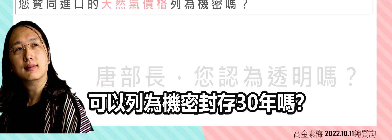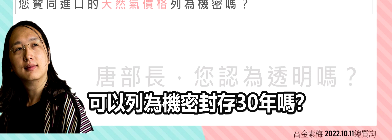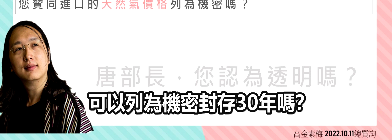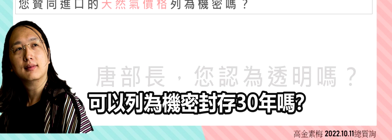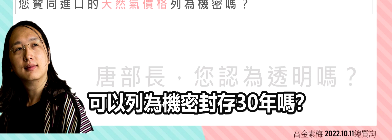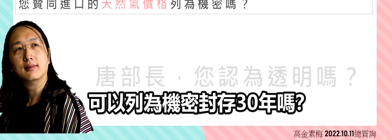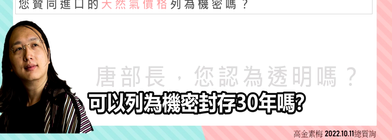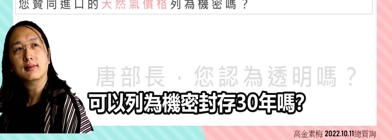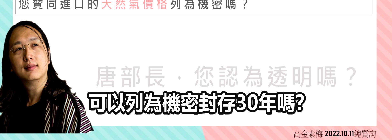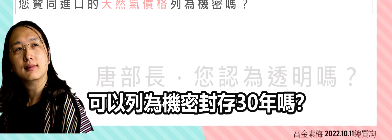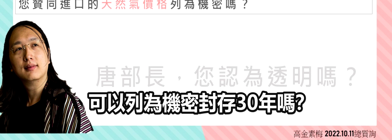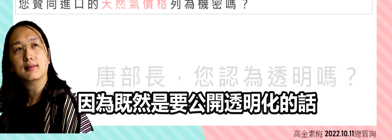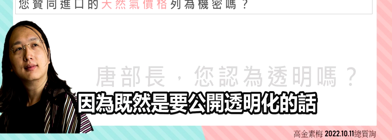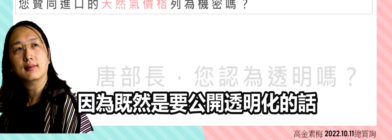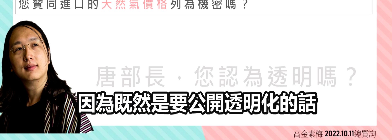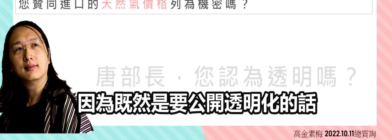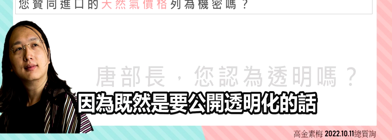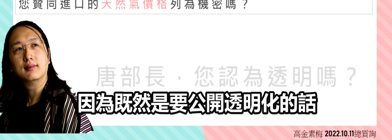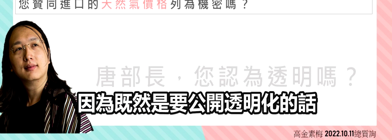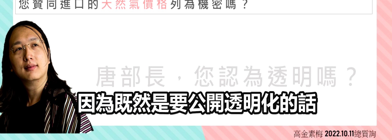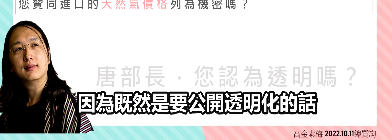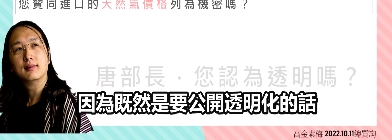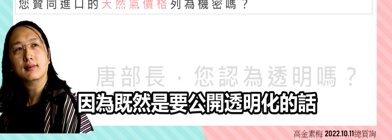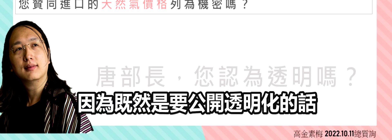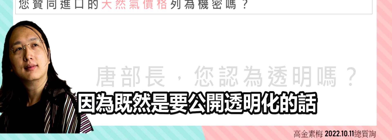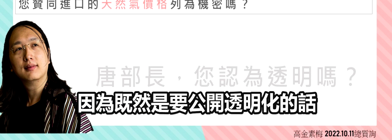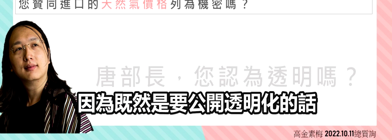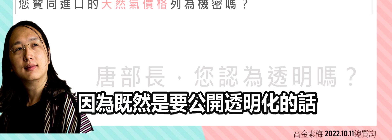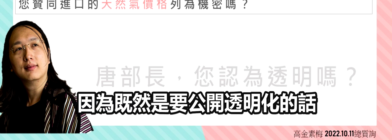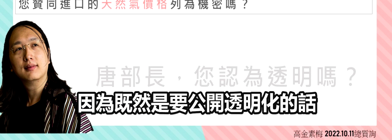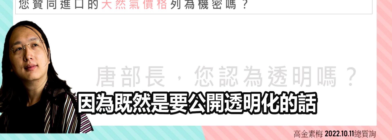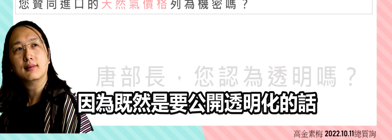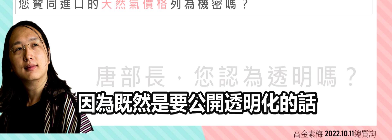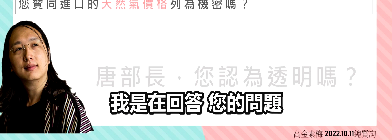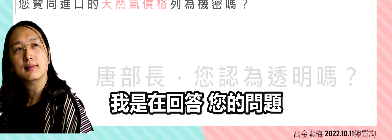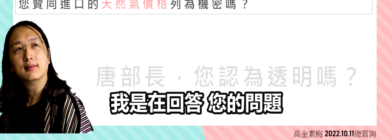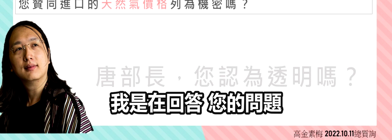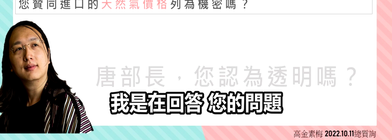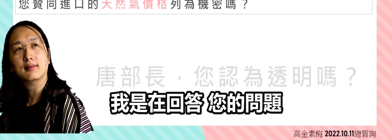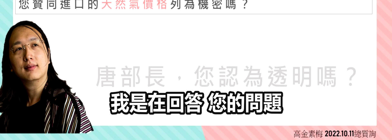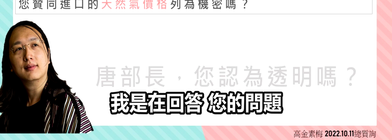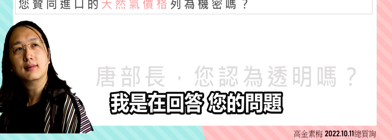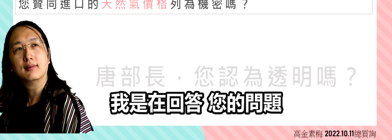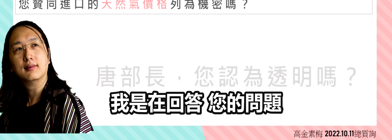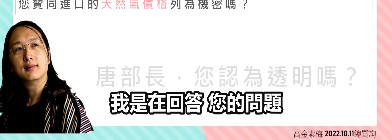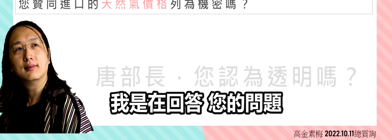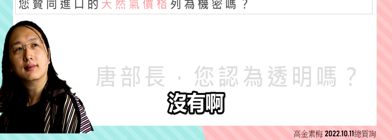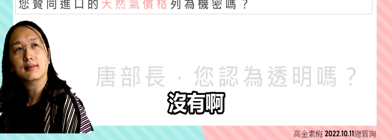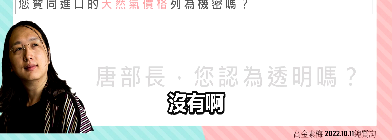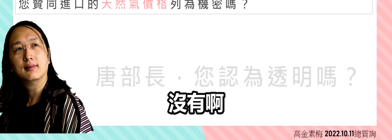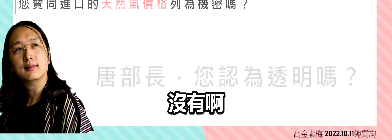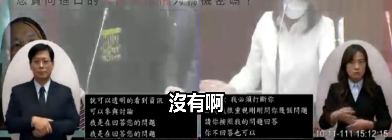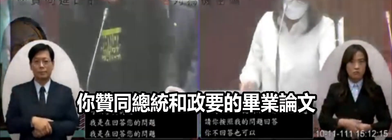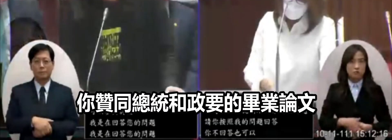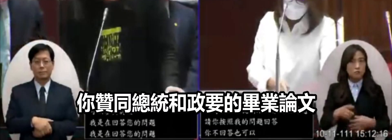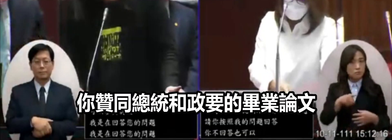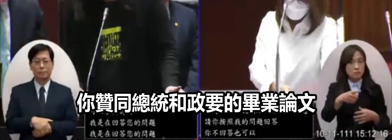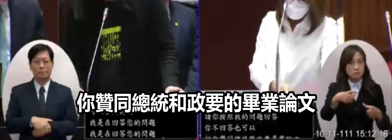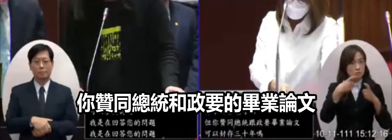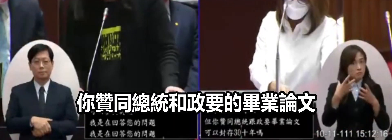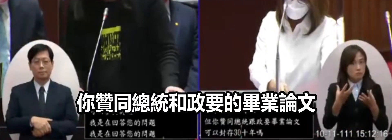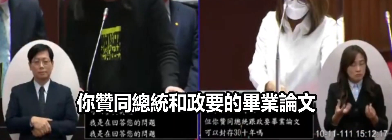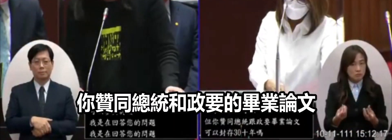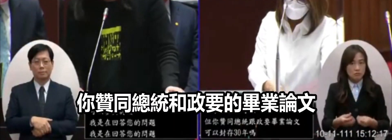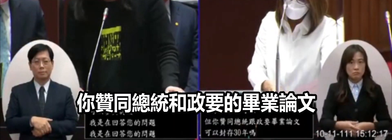机密封存30年吗？因为既然是要公开透明化的话，哈。 我是在回答您的问题。 没有啊，你赞